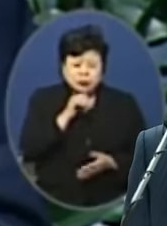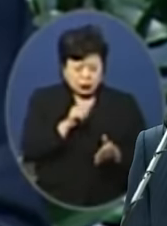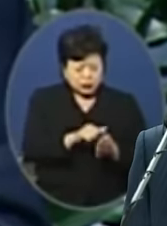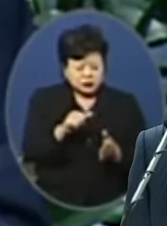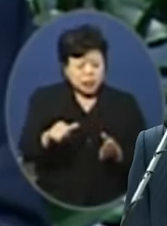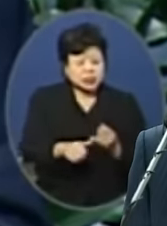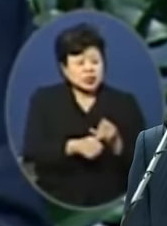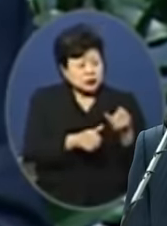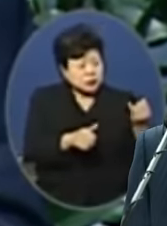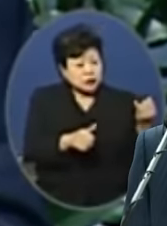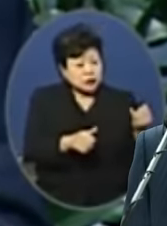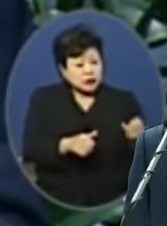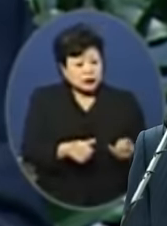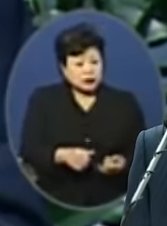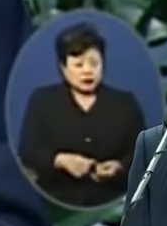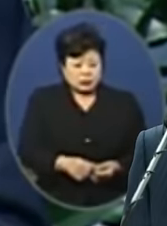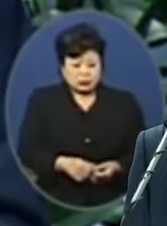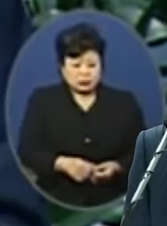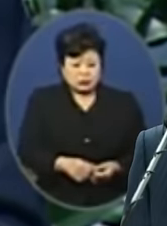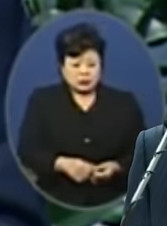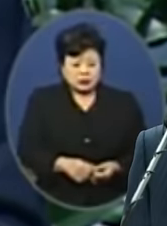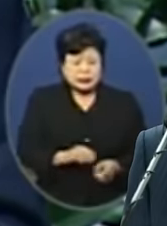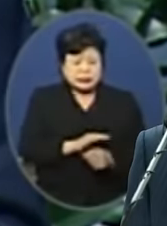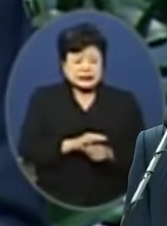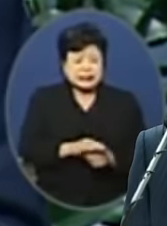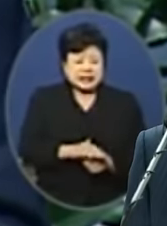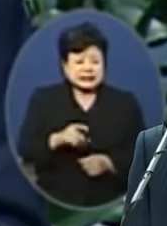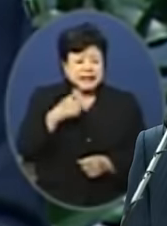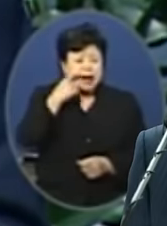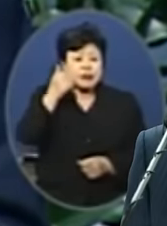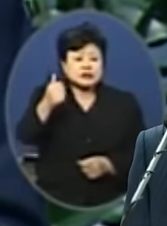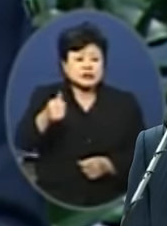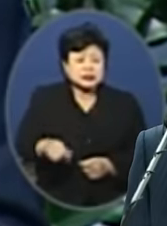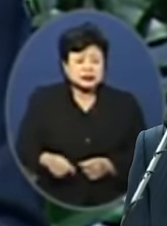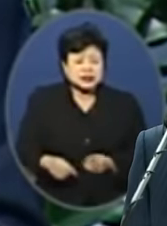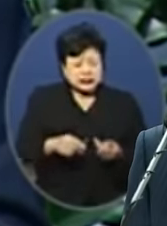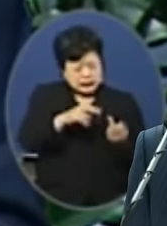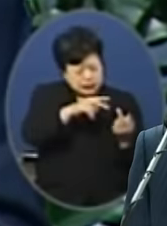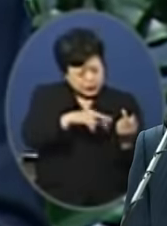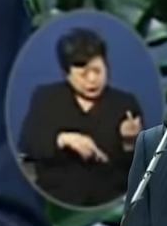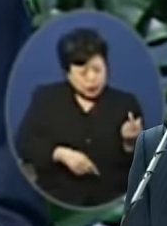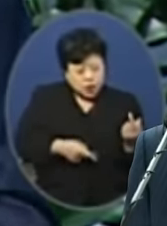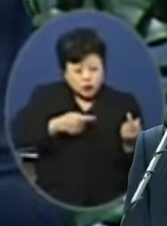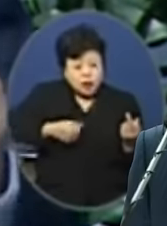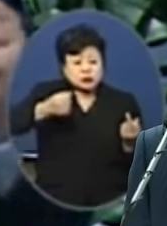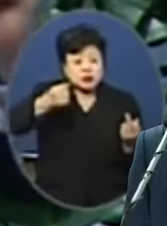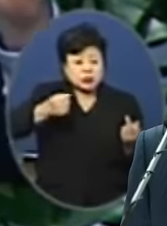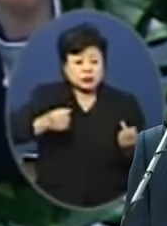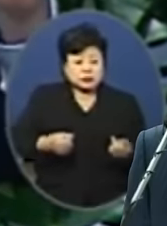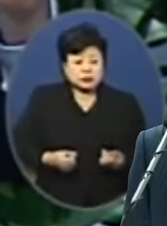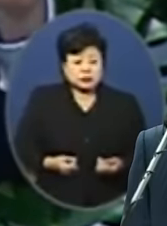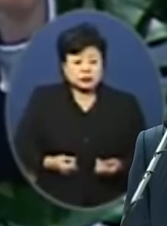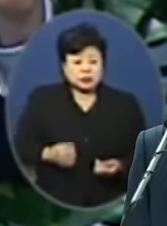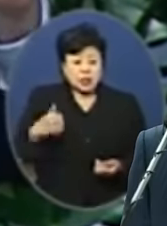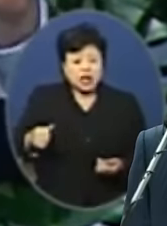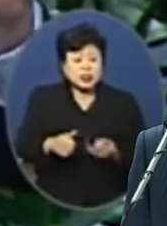사랑한 시아버지라고 3미터로 내려가서 물을 퍼올려 해야 되는데 옛날엔 며느리가 그 물을